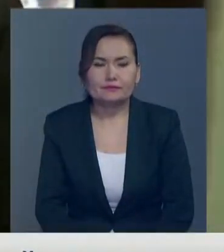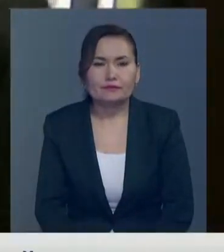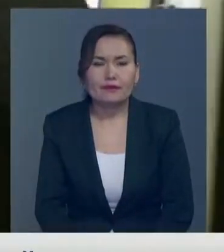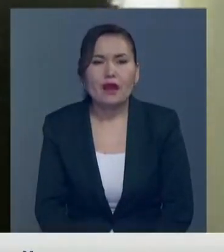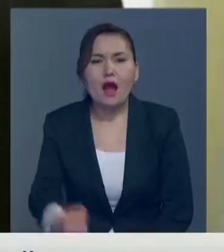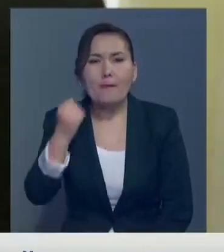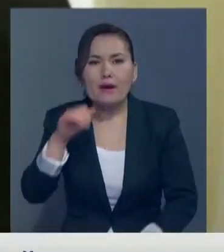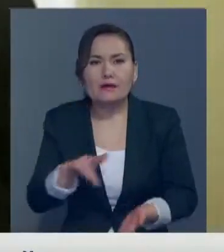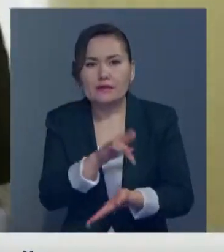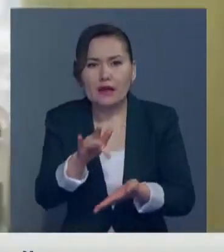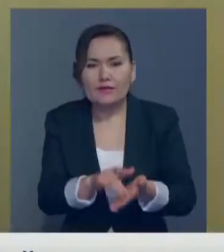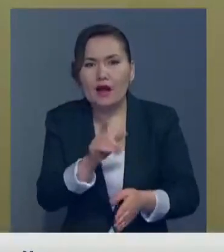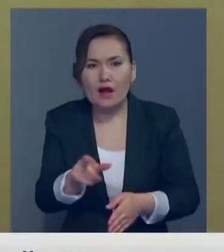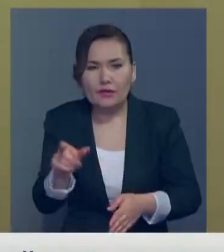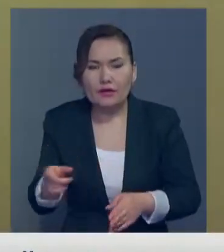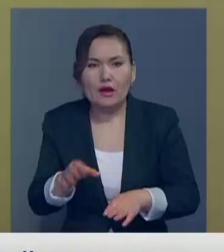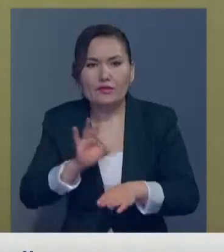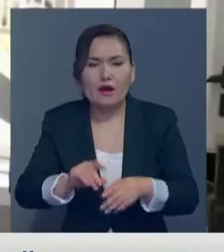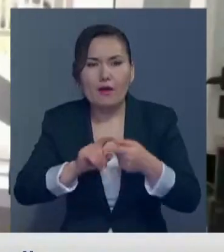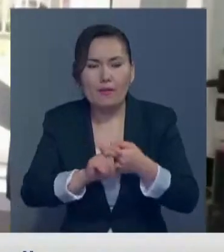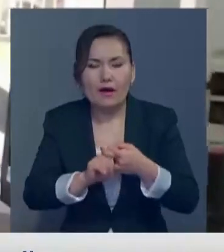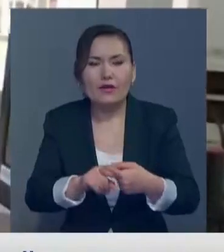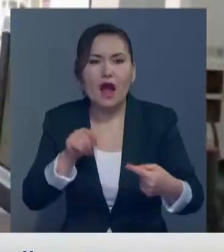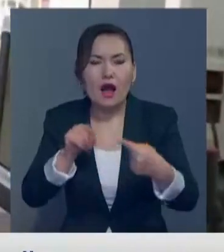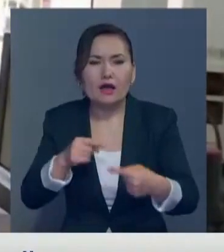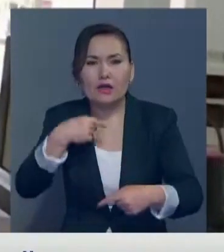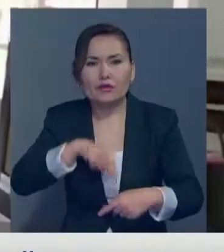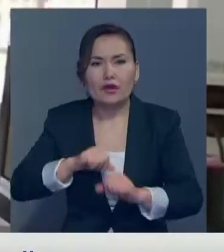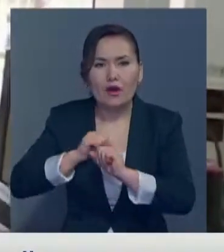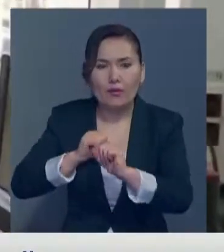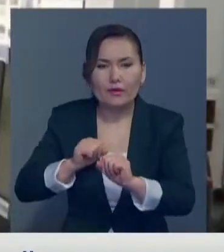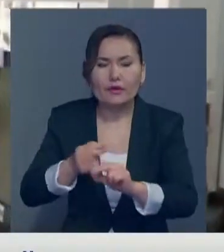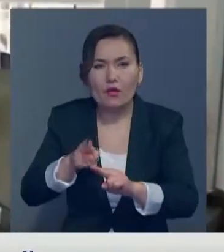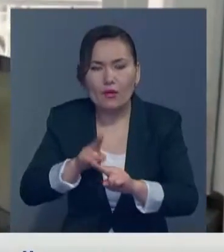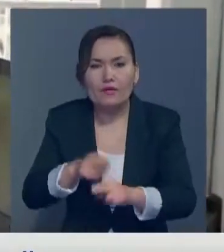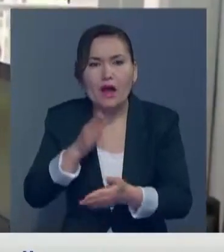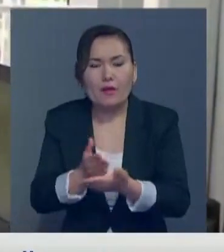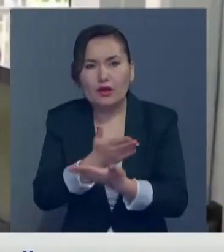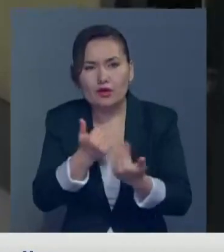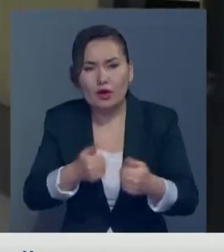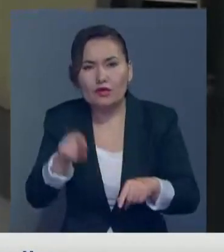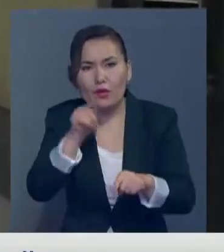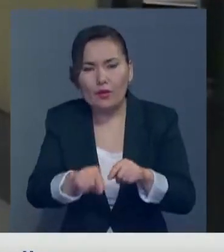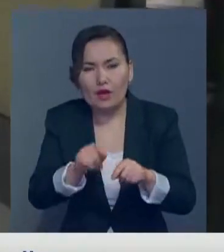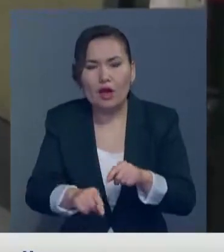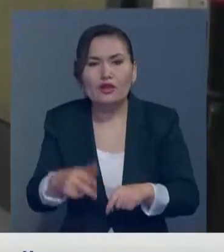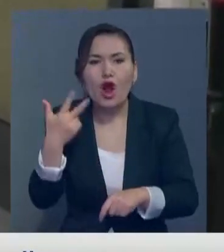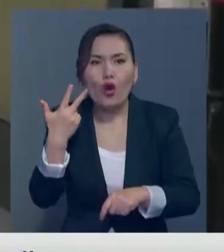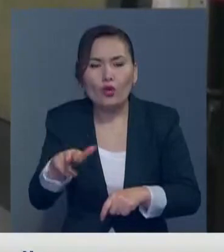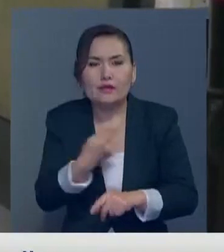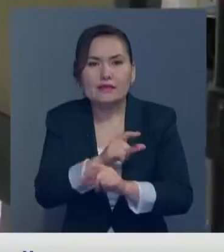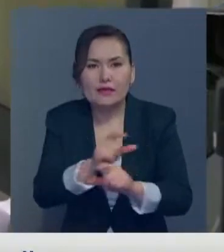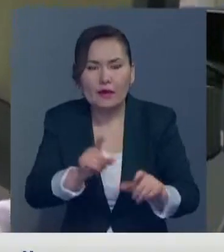Мәскеу қаласының тұрғындары арасында коронавирусқа қарсы иммунитеттің бар жоғын анықтайтын жаппай тестілеу 30 емханада